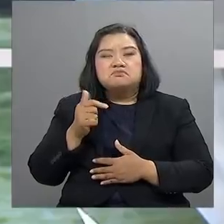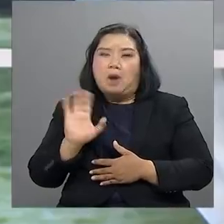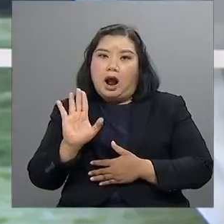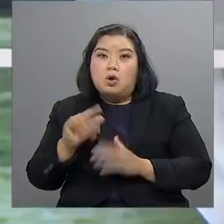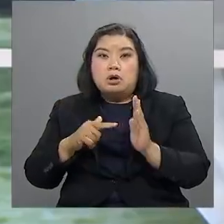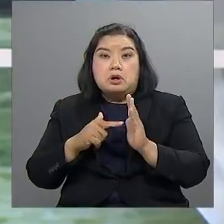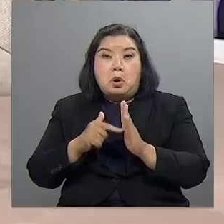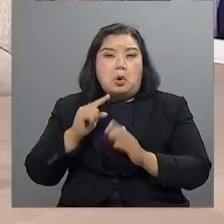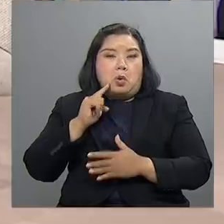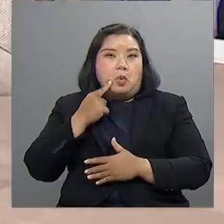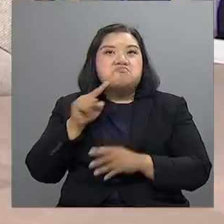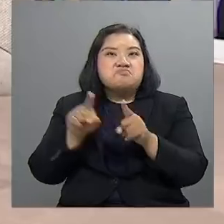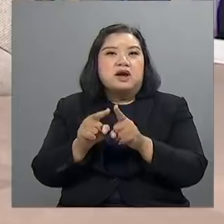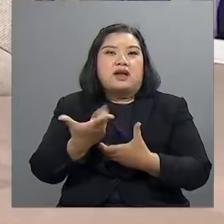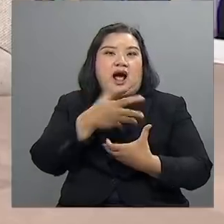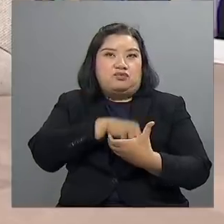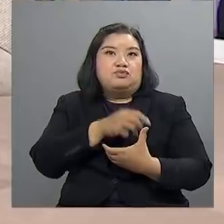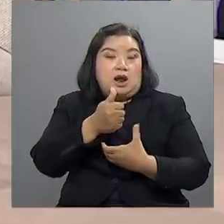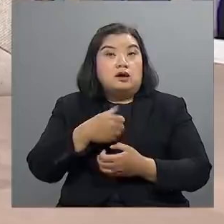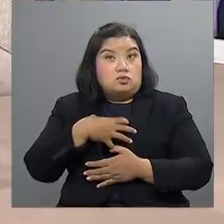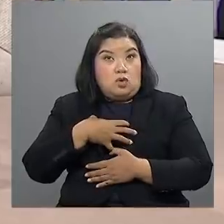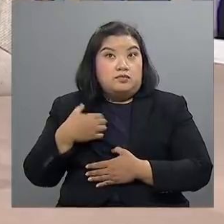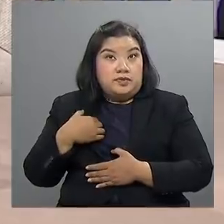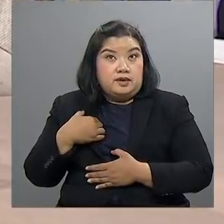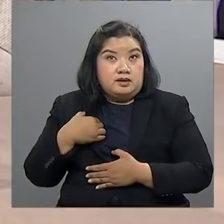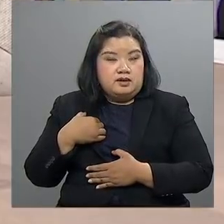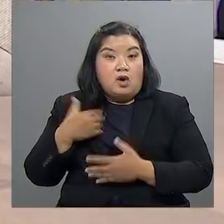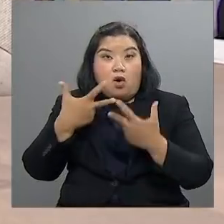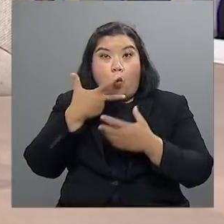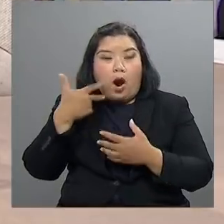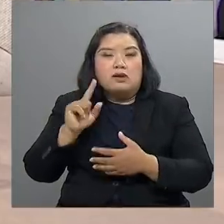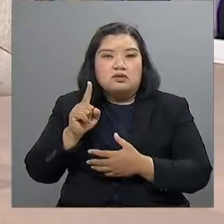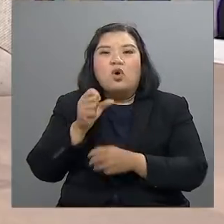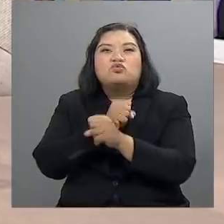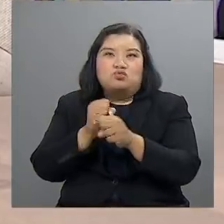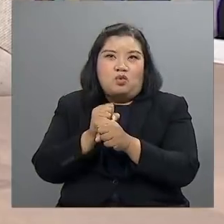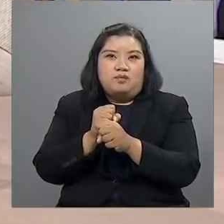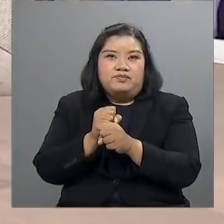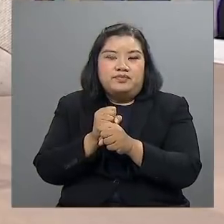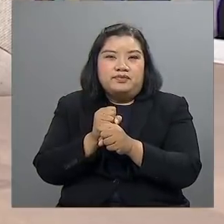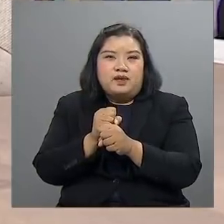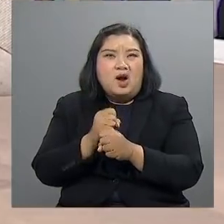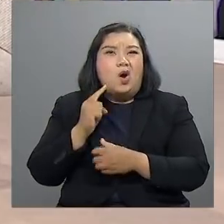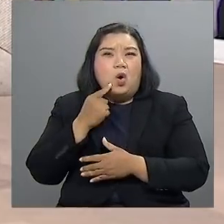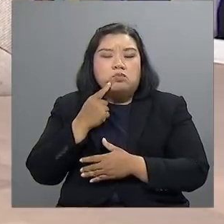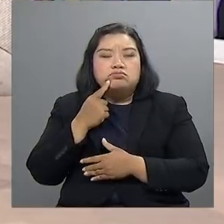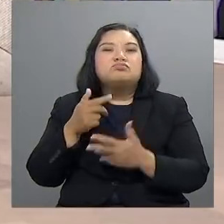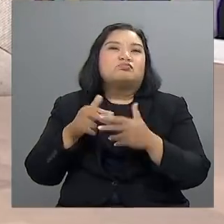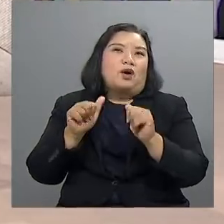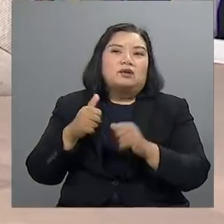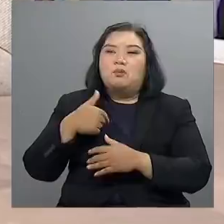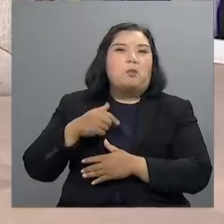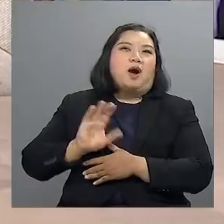ไหม ว่าเขาไม่เหล่าพี่เหร อ หวานเป็นนม ขมละ ขมก็เป็นยาถูกแล้ว ขมไม่กิน หวานเป็นน